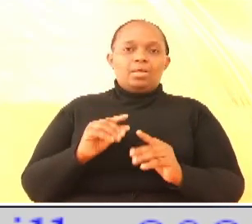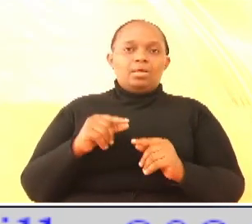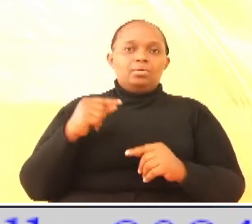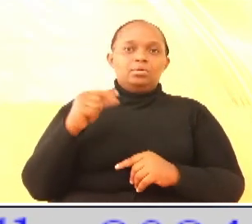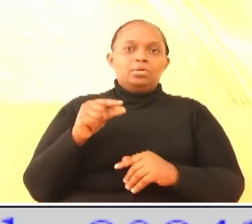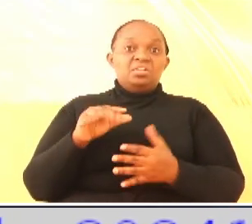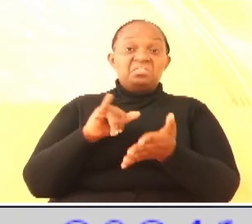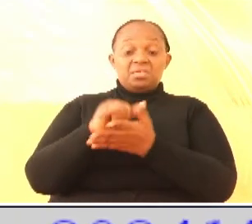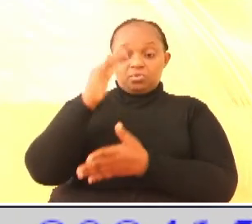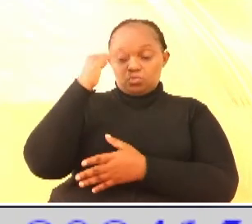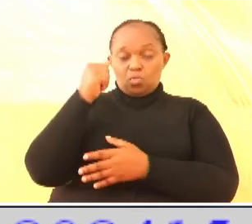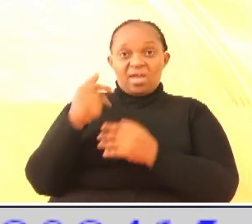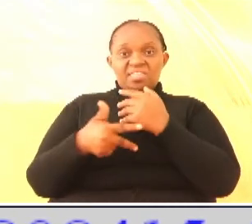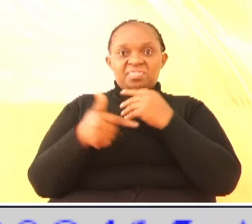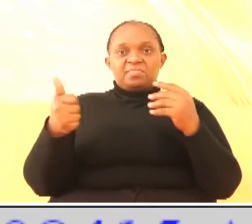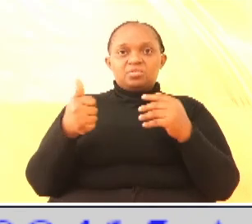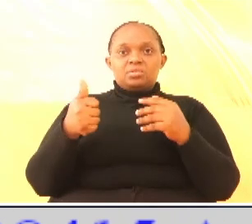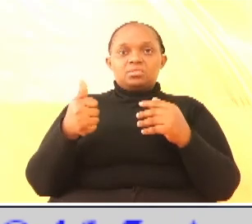hawataenda mbinguni.